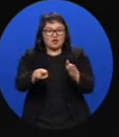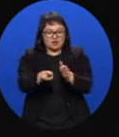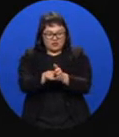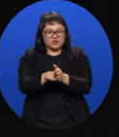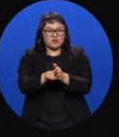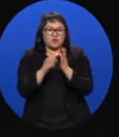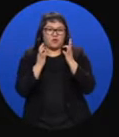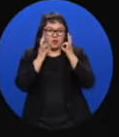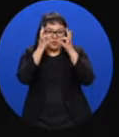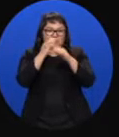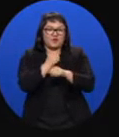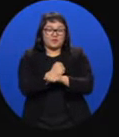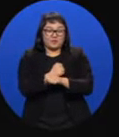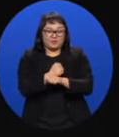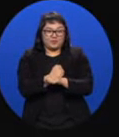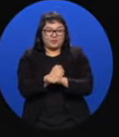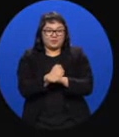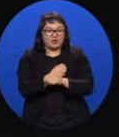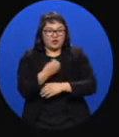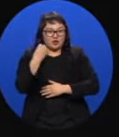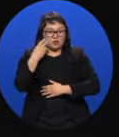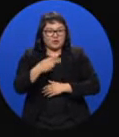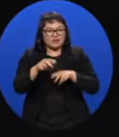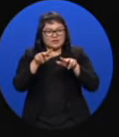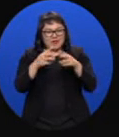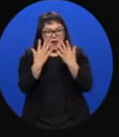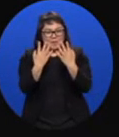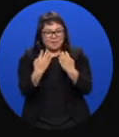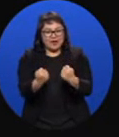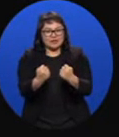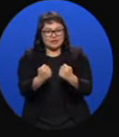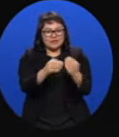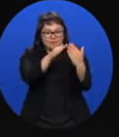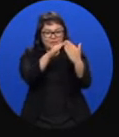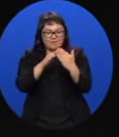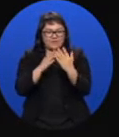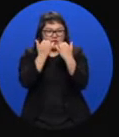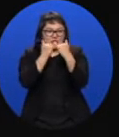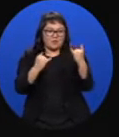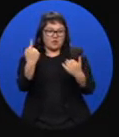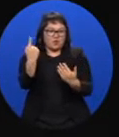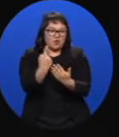합니다. 또한 지금 많은 이주민들이 오고 있습니다.